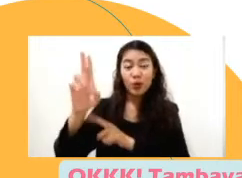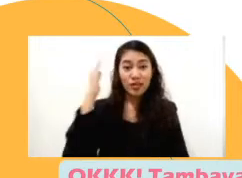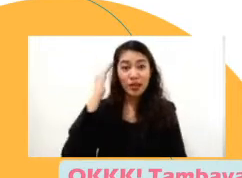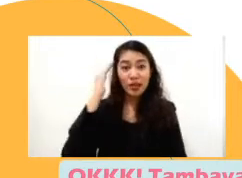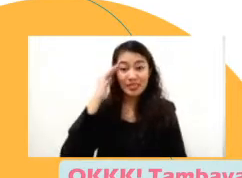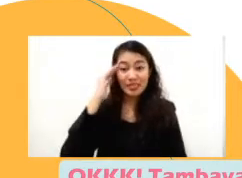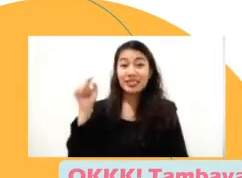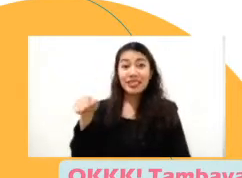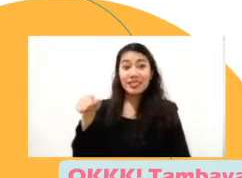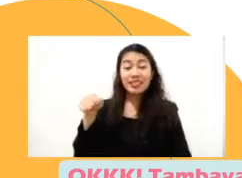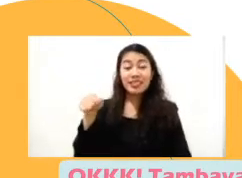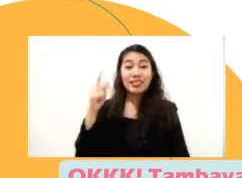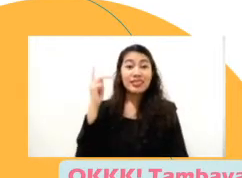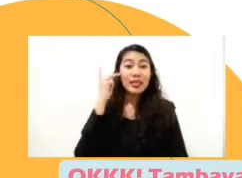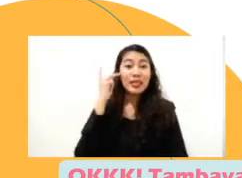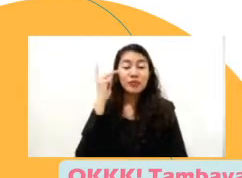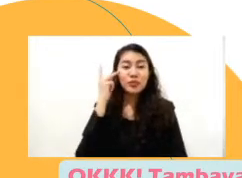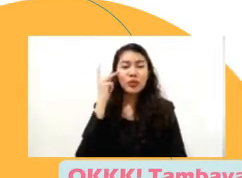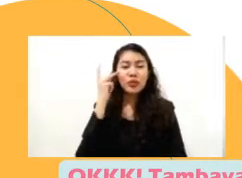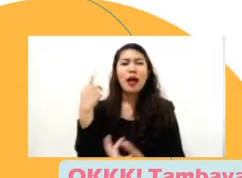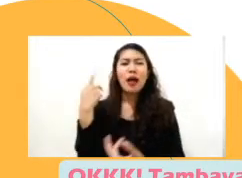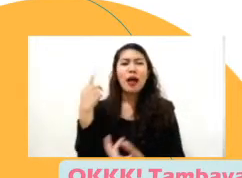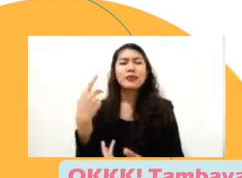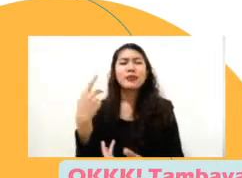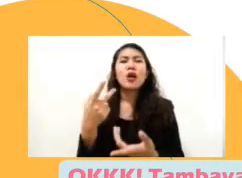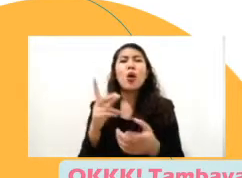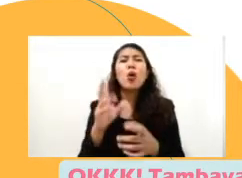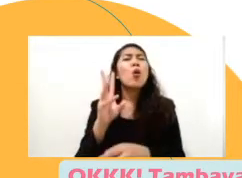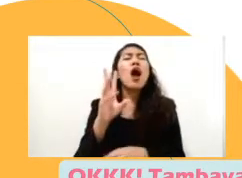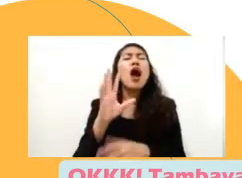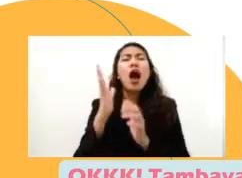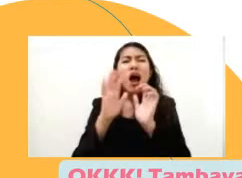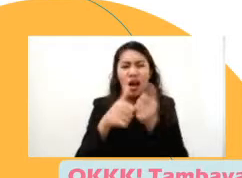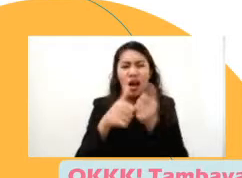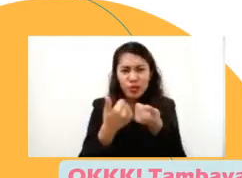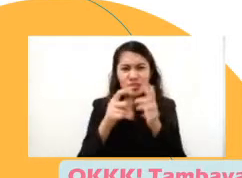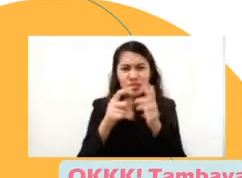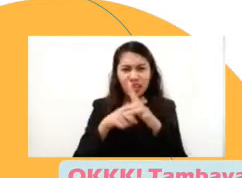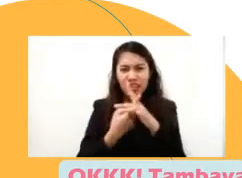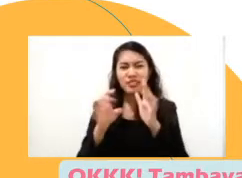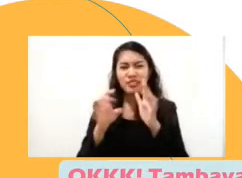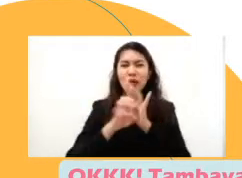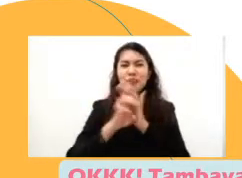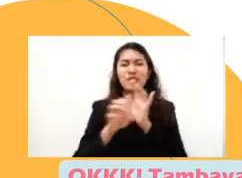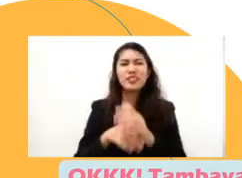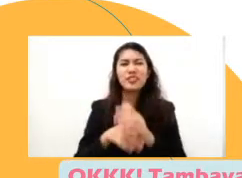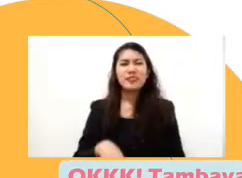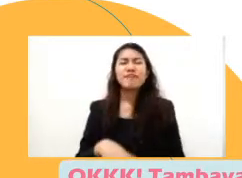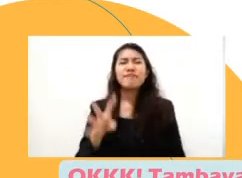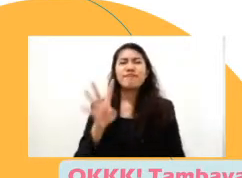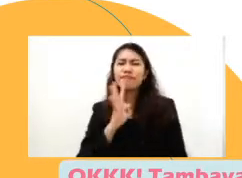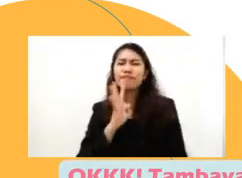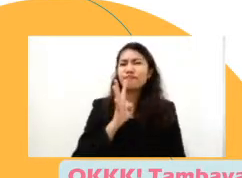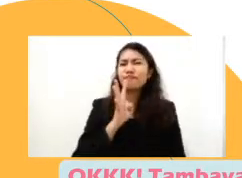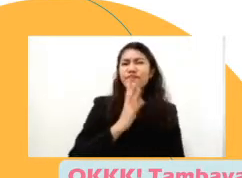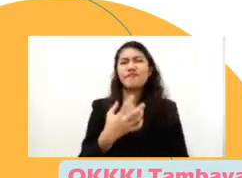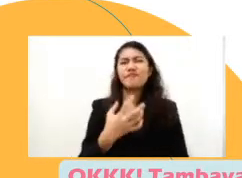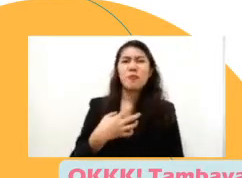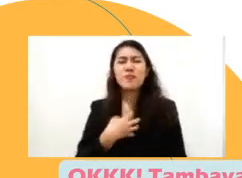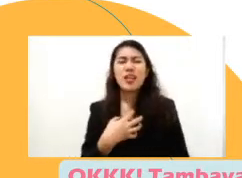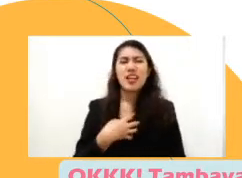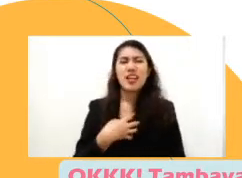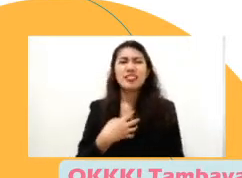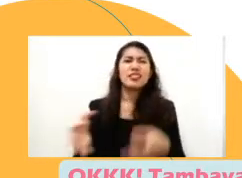tao. Angst. Well, valid naman yung angst na, no? So, nagra-rumble lang siya, nagra-rant siya. Nag-explain